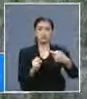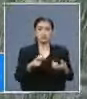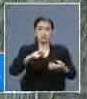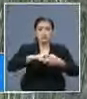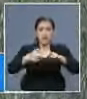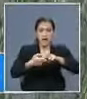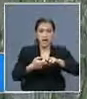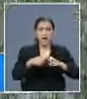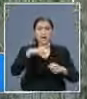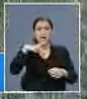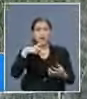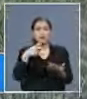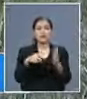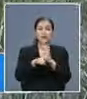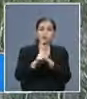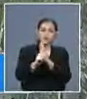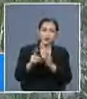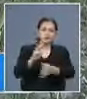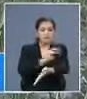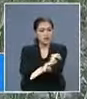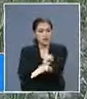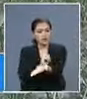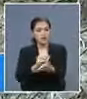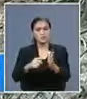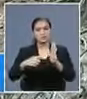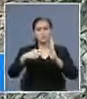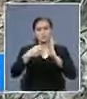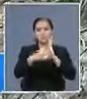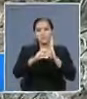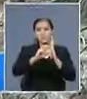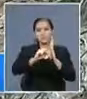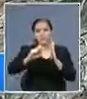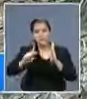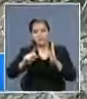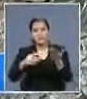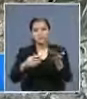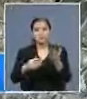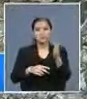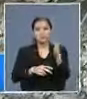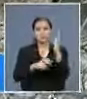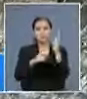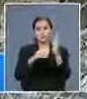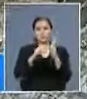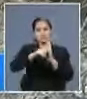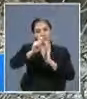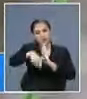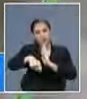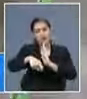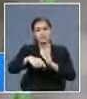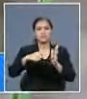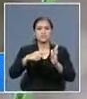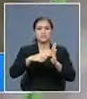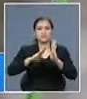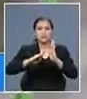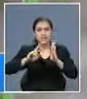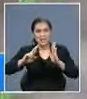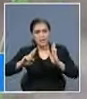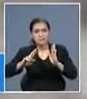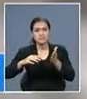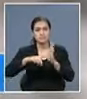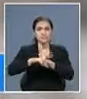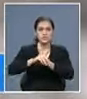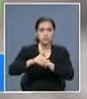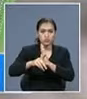ขอนแก่นมหาสารคามสกลนครนครราชสีมาบุรีรัมย์ชัยภูมินครสวรรค์